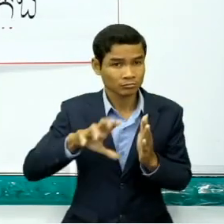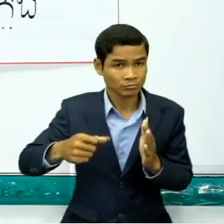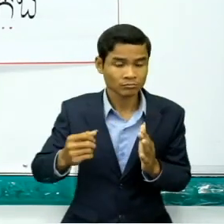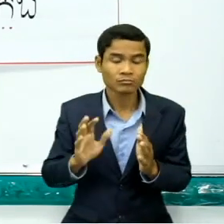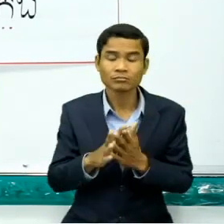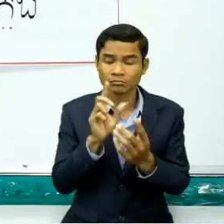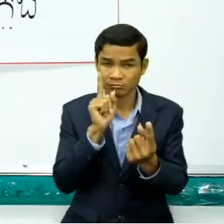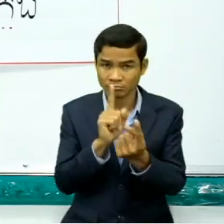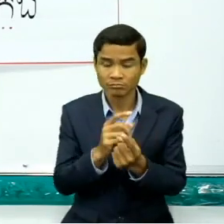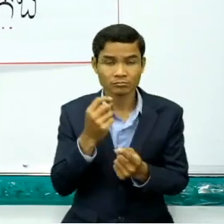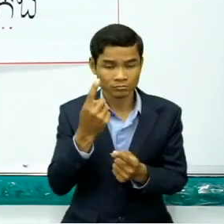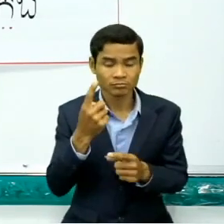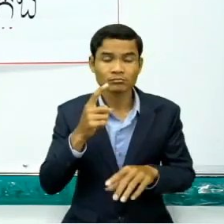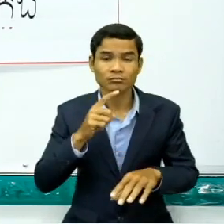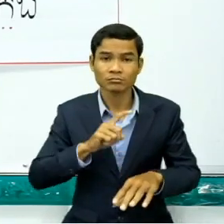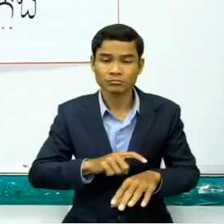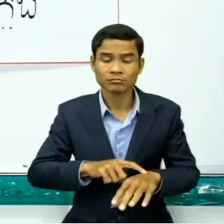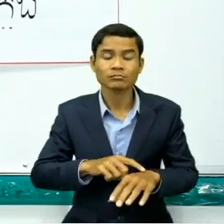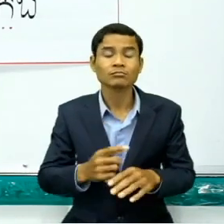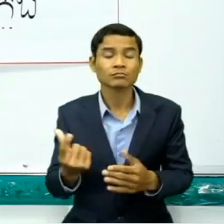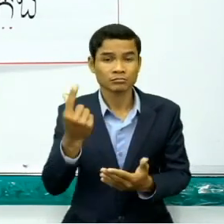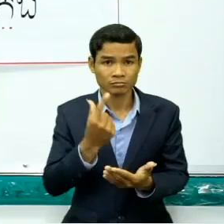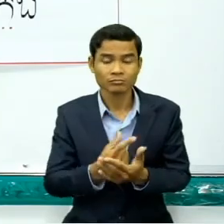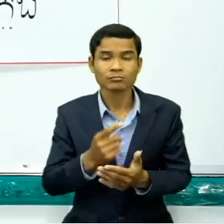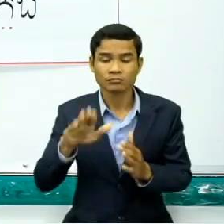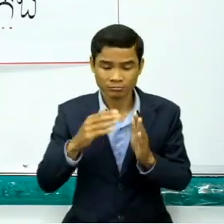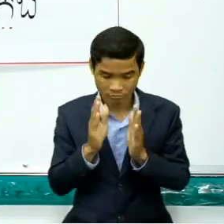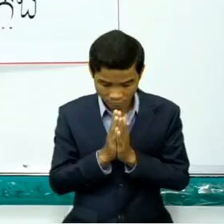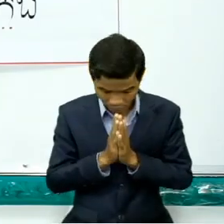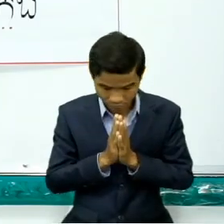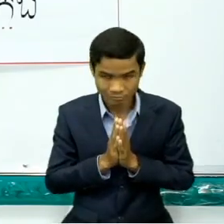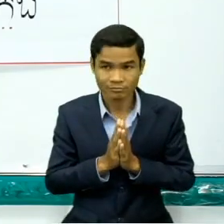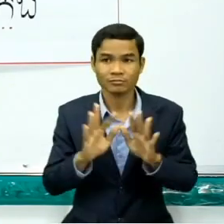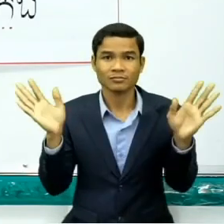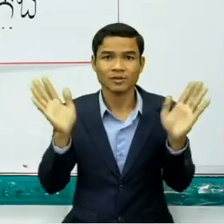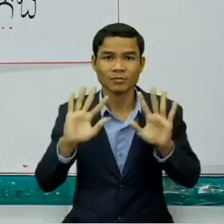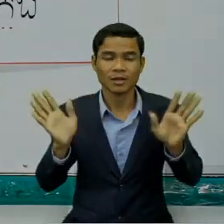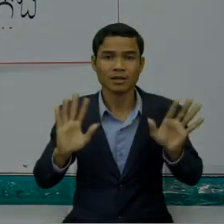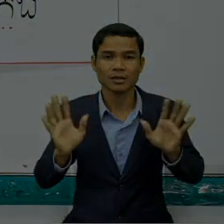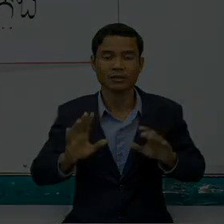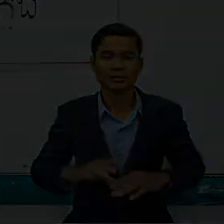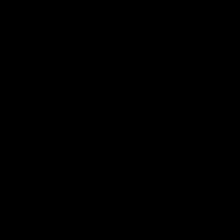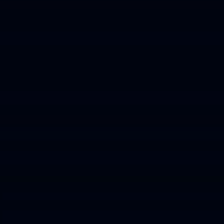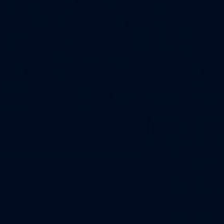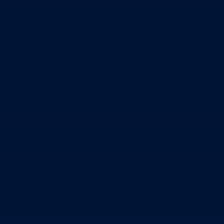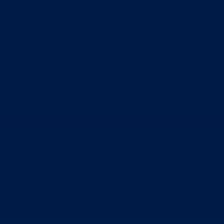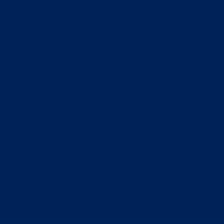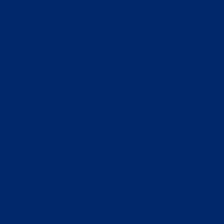ก้นก้นอาโจเมื่อการบังเรียนระบบในครูมาดองเตี้ยในตามจ้าจ้าเพจพลการระบบกระทรวงอบรมครูเคมบดีนังตามกันจะตัวตัวตัวกอปีตัวตัวดิจูดีทีวีตัวตัวตัวเรตินีป๊อเลกมวยนังตัวตัวสายการนีนีมาภัยพรำคาดกรงจ้าให้ยืนนังจูบเคลียในเปเปเลียนังมังระดาจ้าส้มอกุลส้มจุนเรียบเลีย